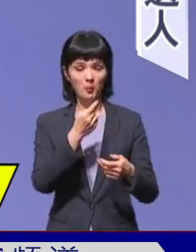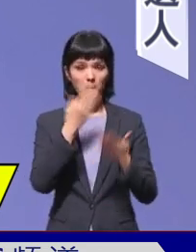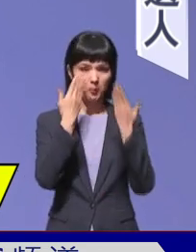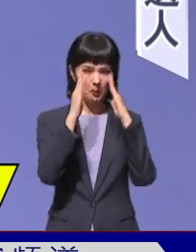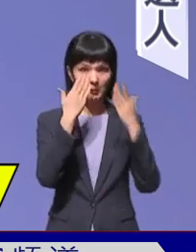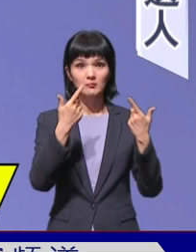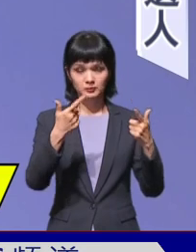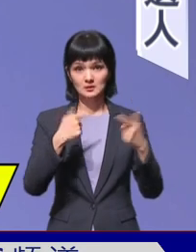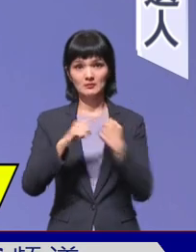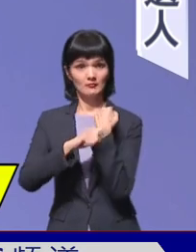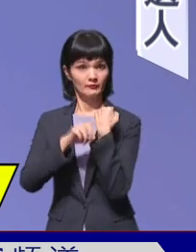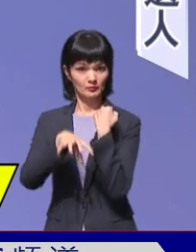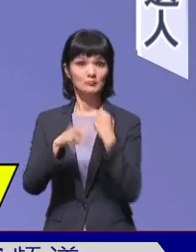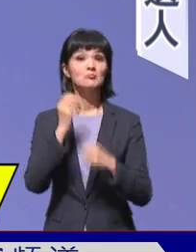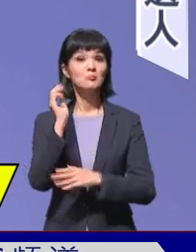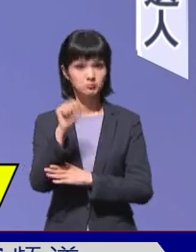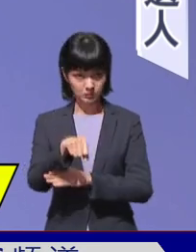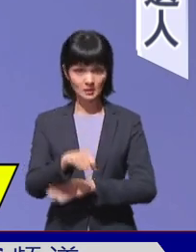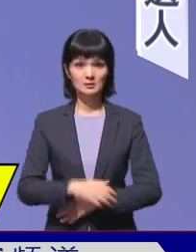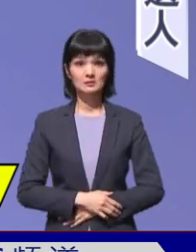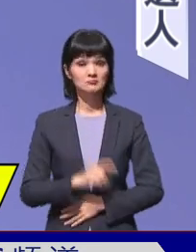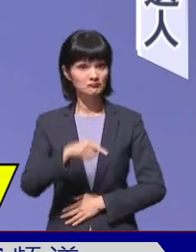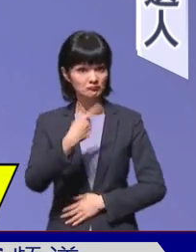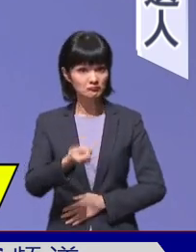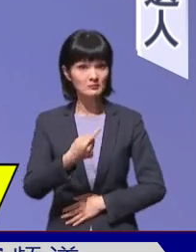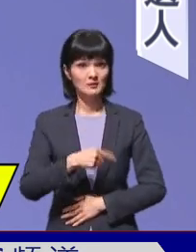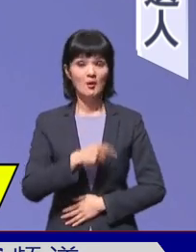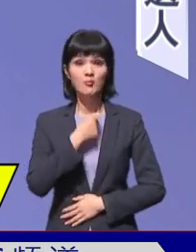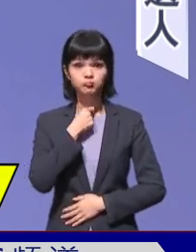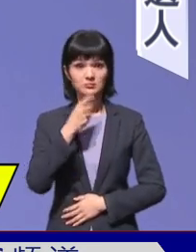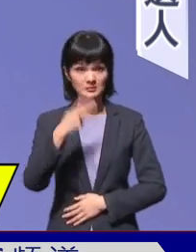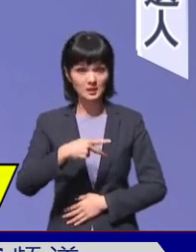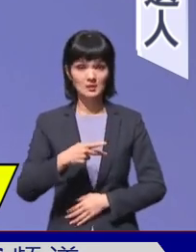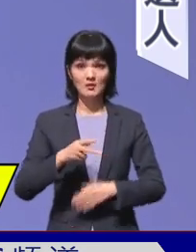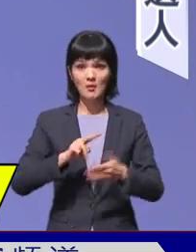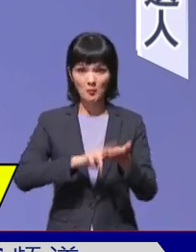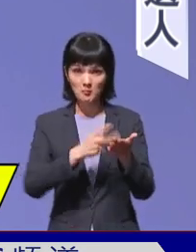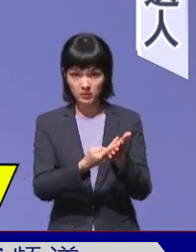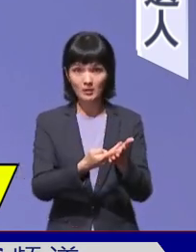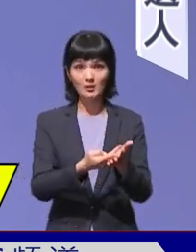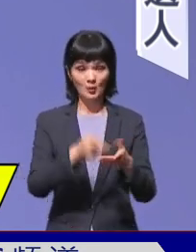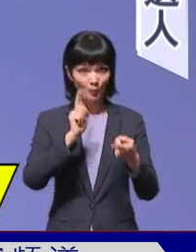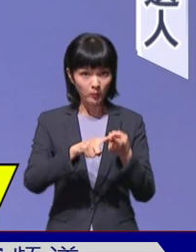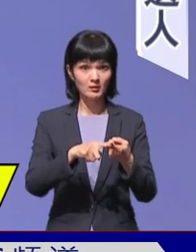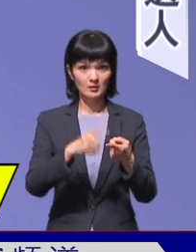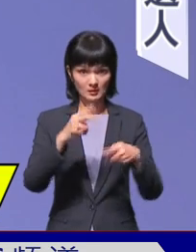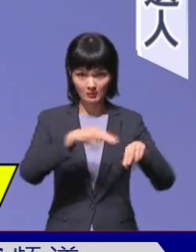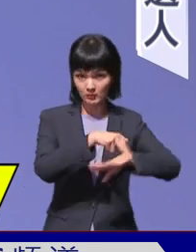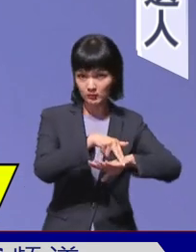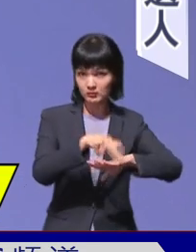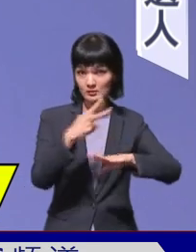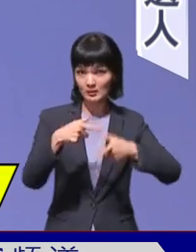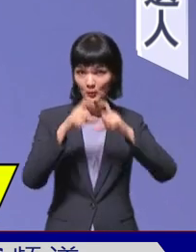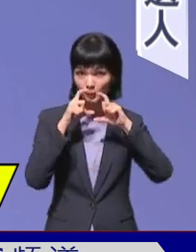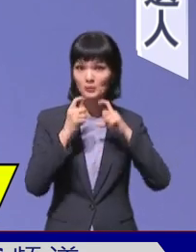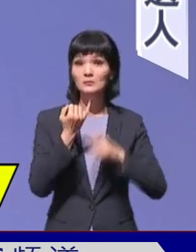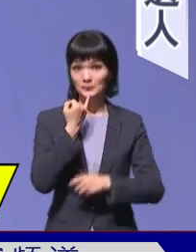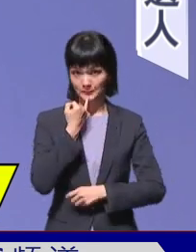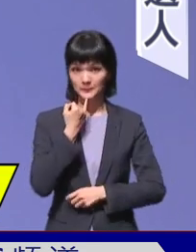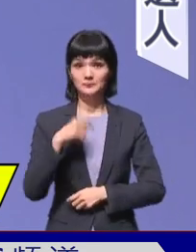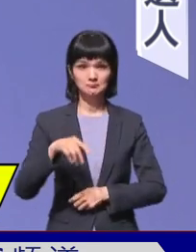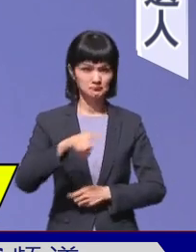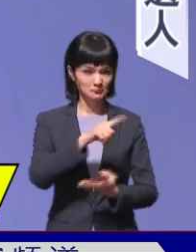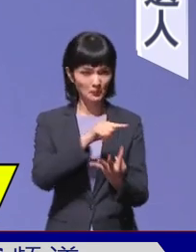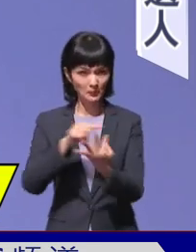工的。接下来它必须完成所谓的变更设计才能复工，所以整个是按照所有